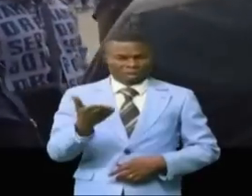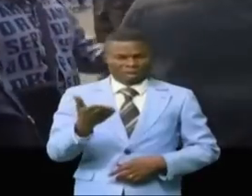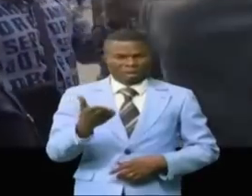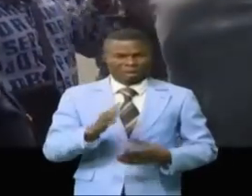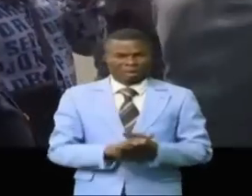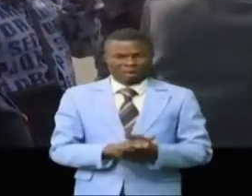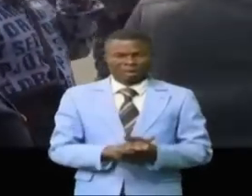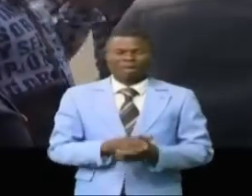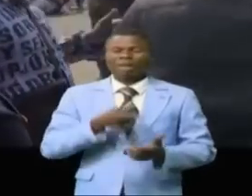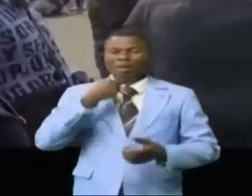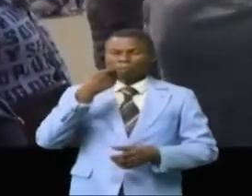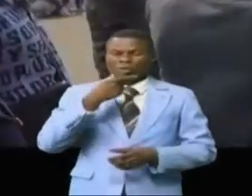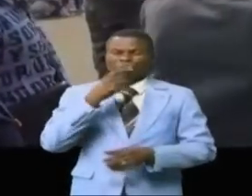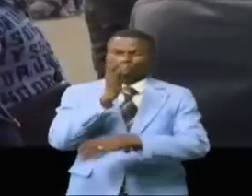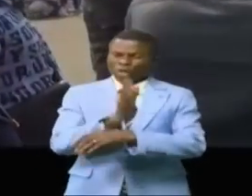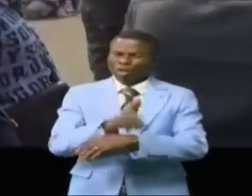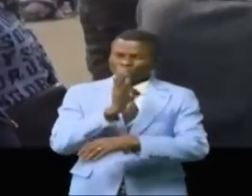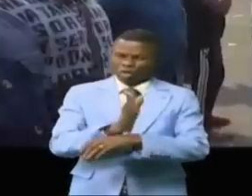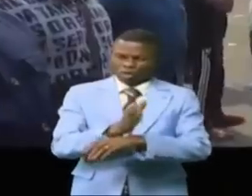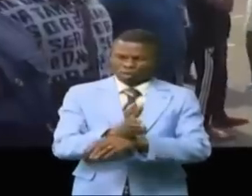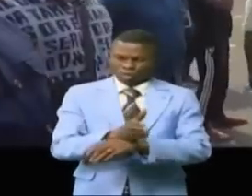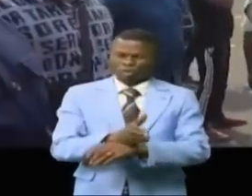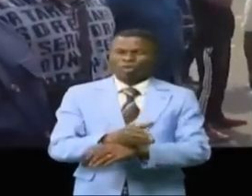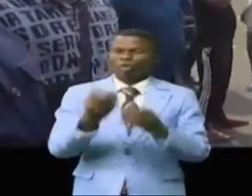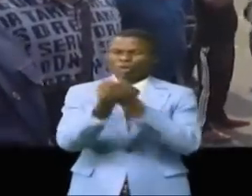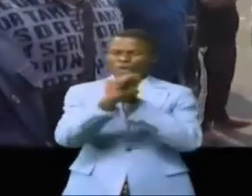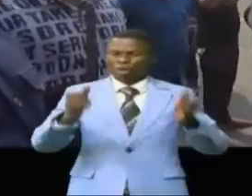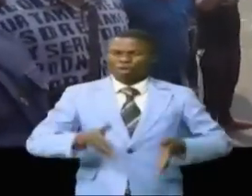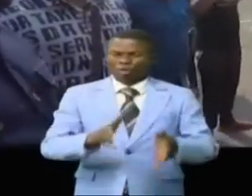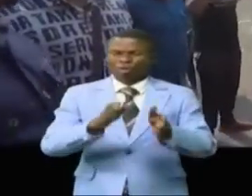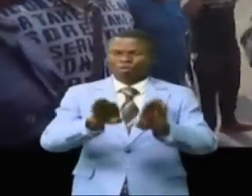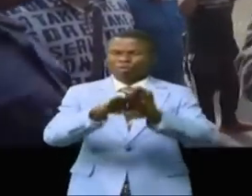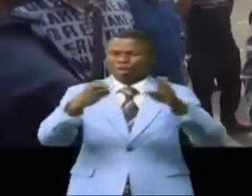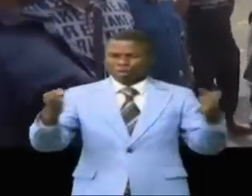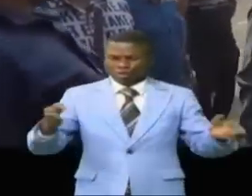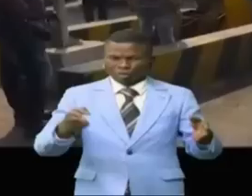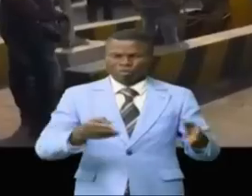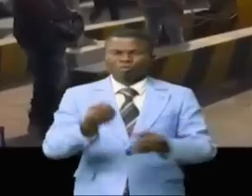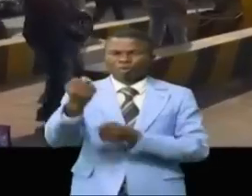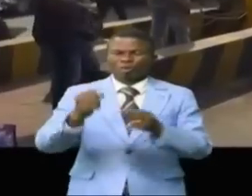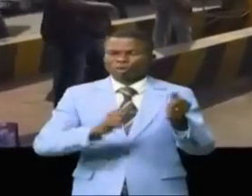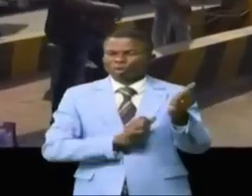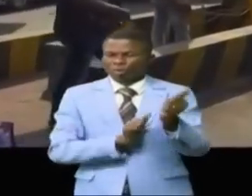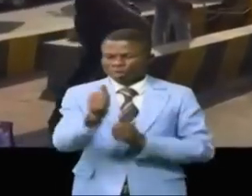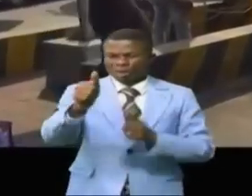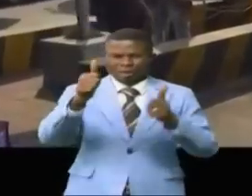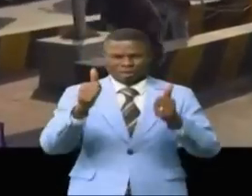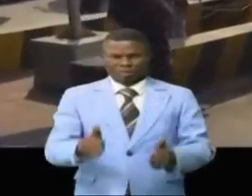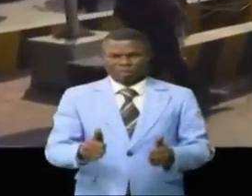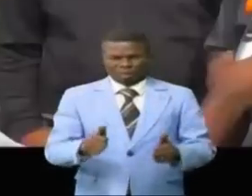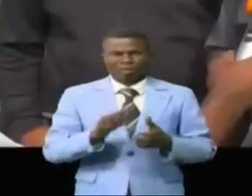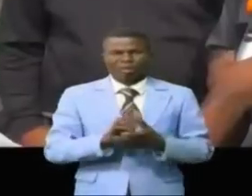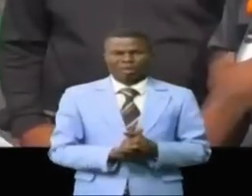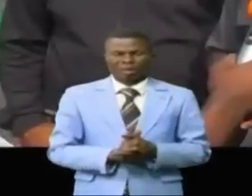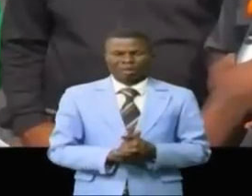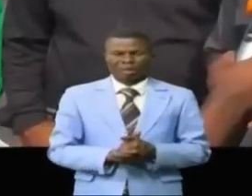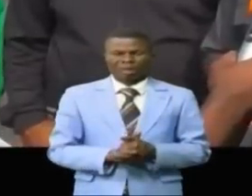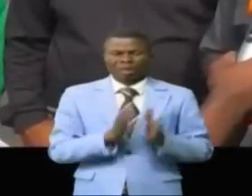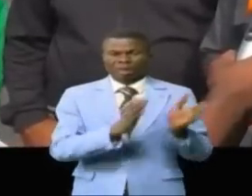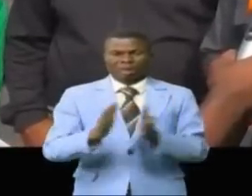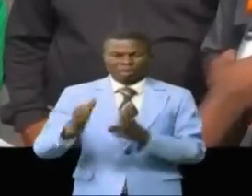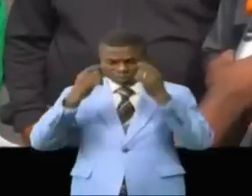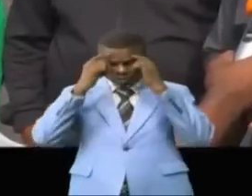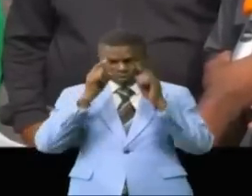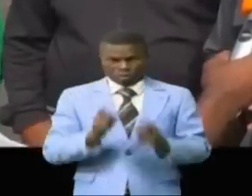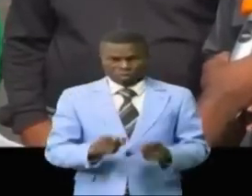à décongestionner la circulation en très peu de temps. Le trafic est redevenu fluide. Nous allons prendre des dispositions